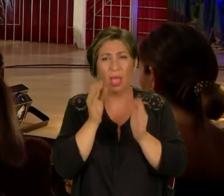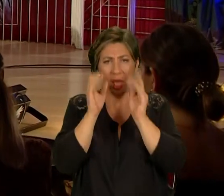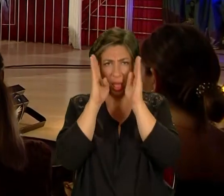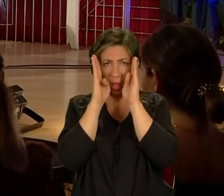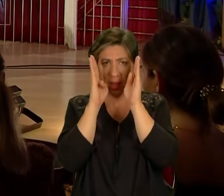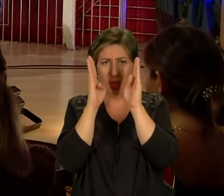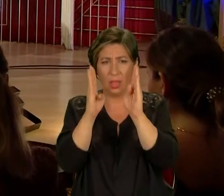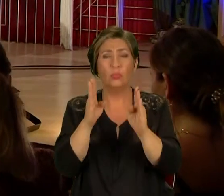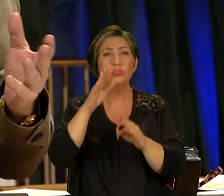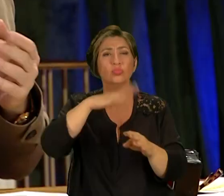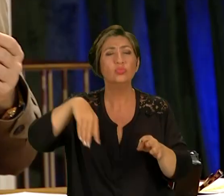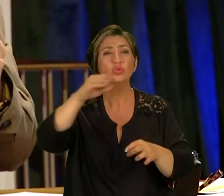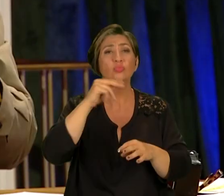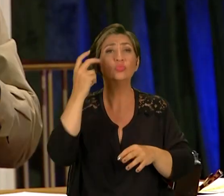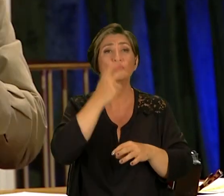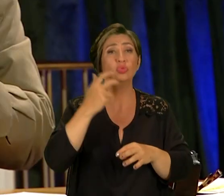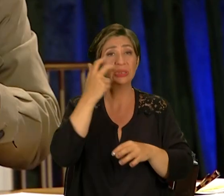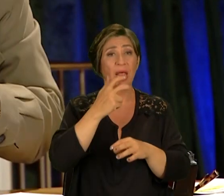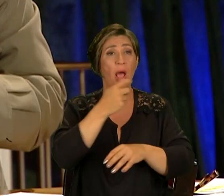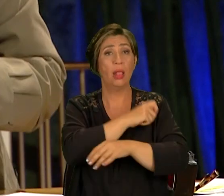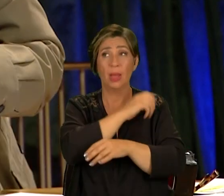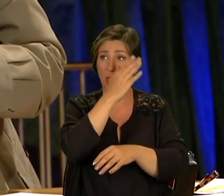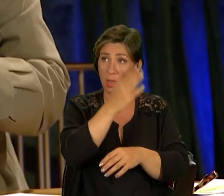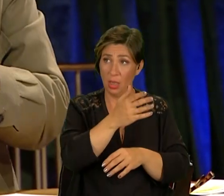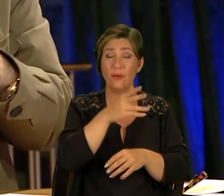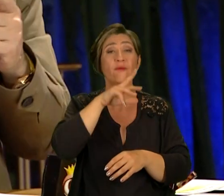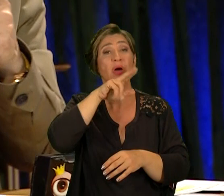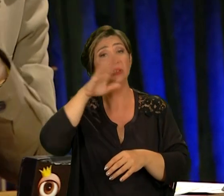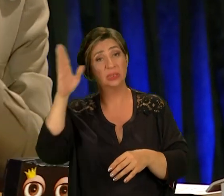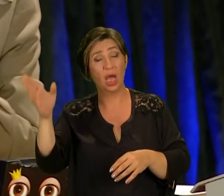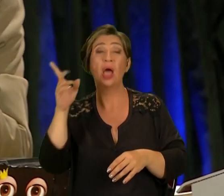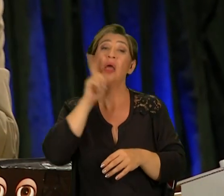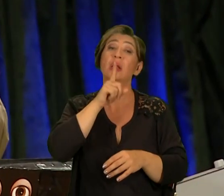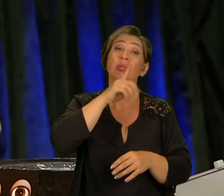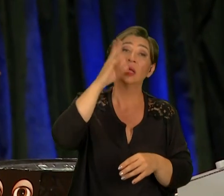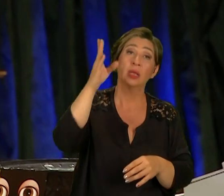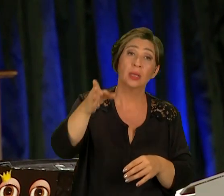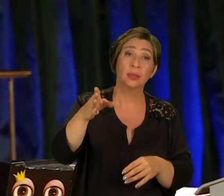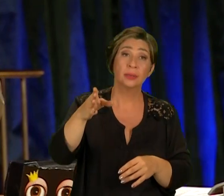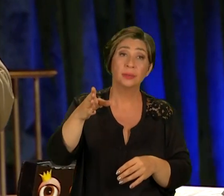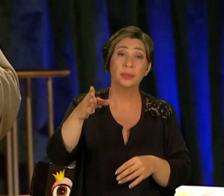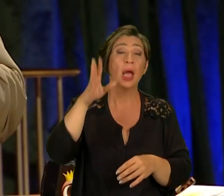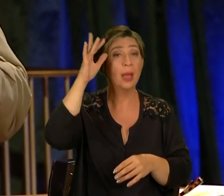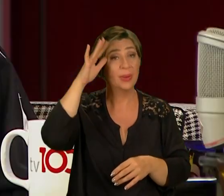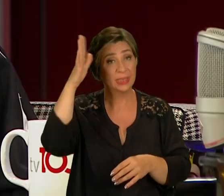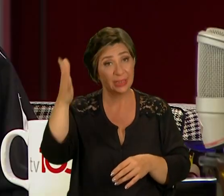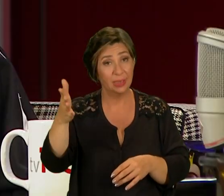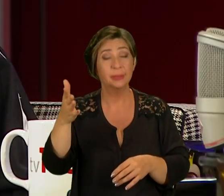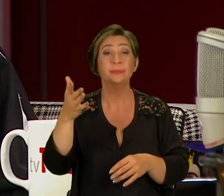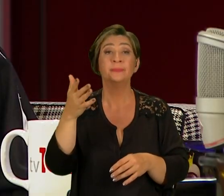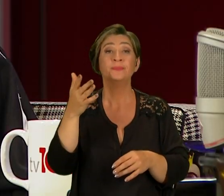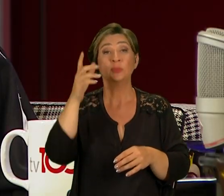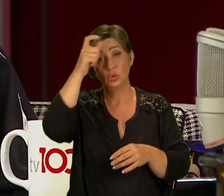bütün müzisyenler Almanya'da, Fransa'da, İngiltere'de, Amerika Birleşik